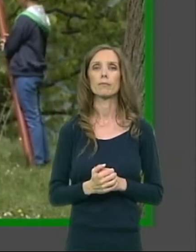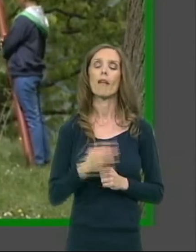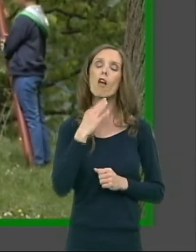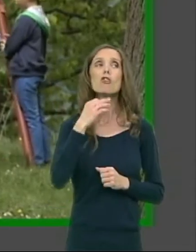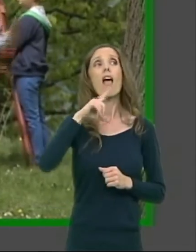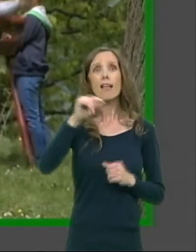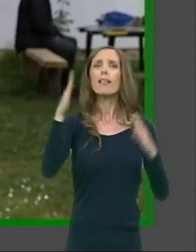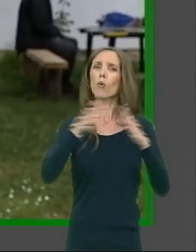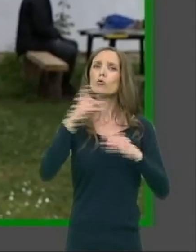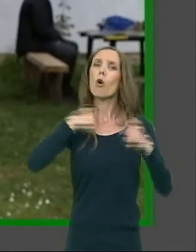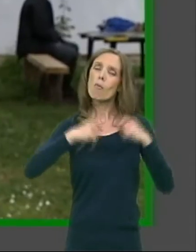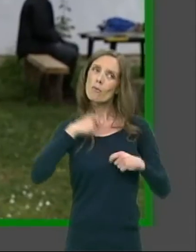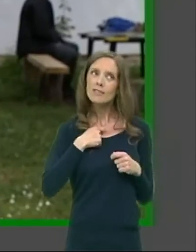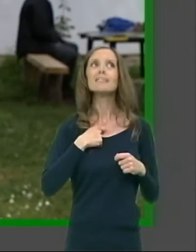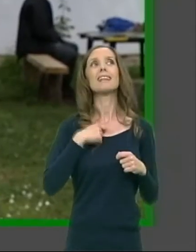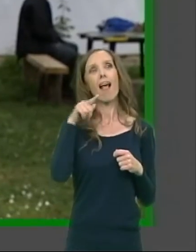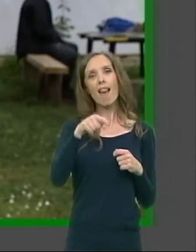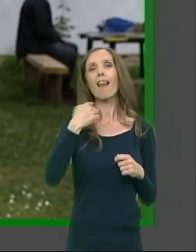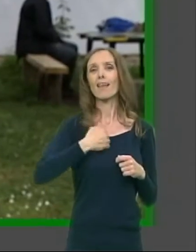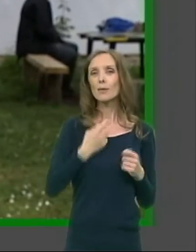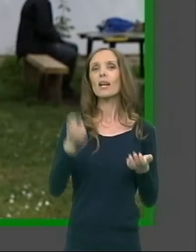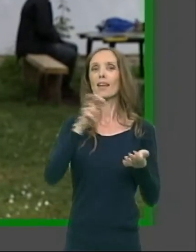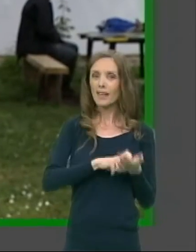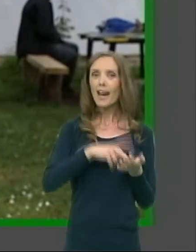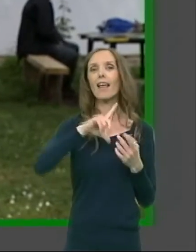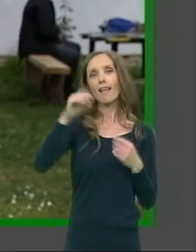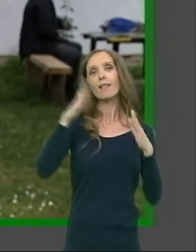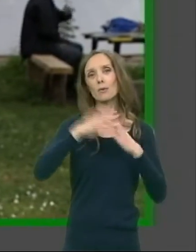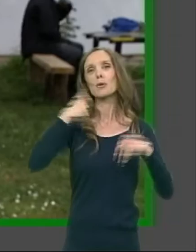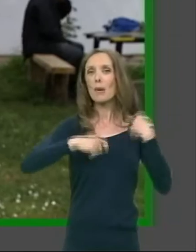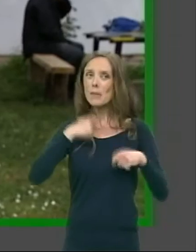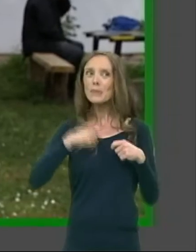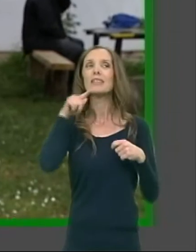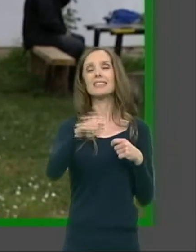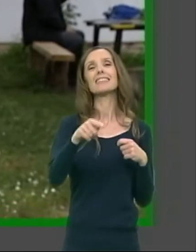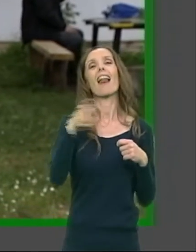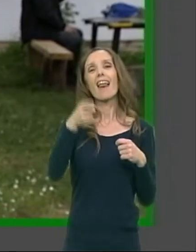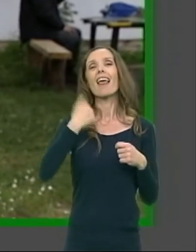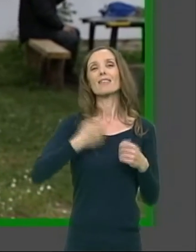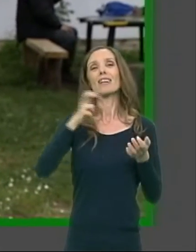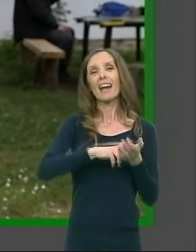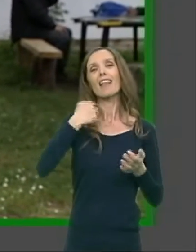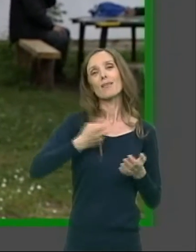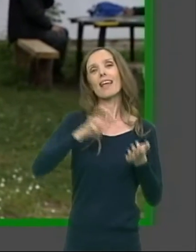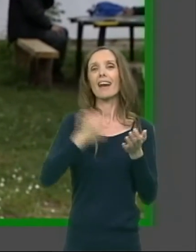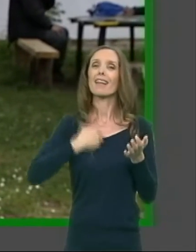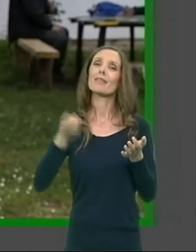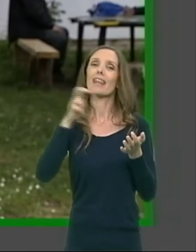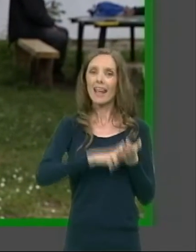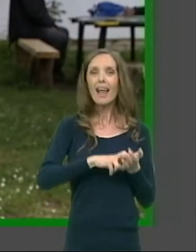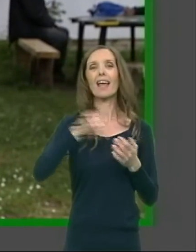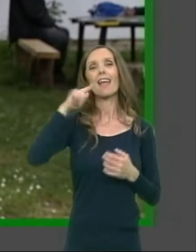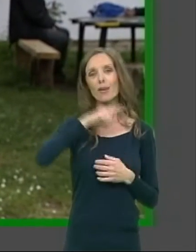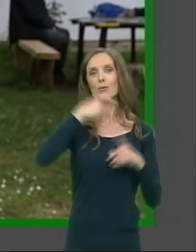Idi kući, obuci se, leva, Dunjeranke. Idi kući, obuci se, leva, Dunjeranke. Dunjeranke, Dunjeranke, kruške,